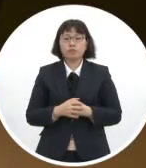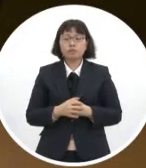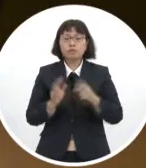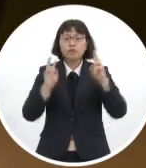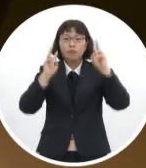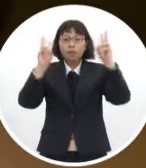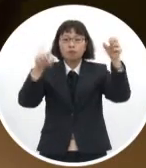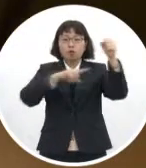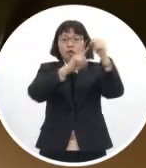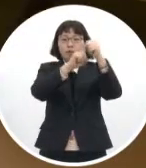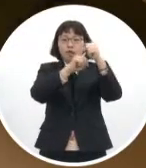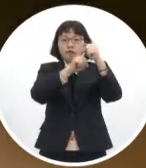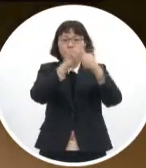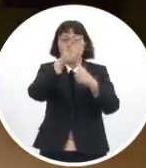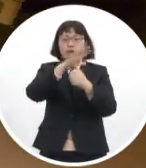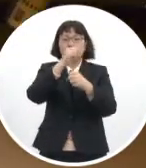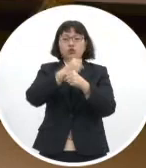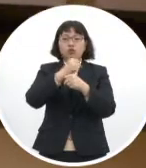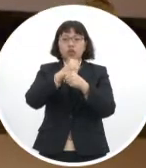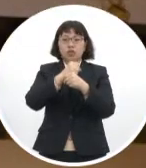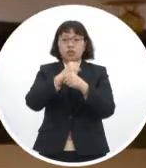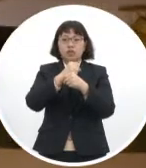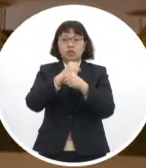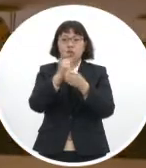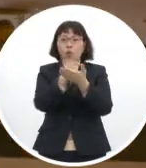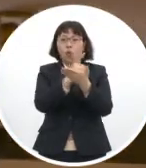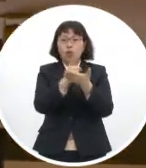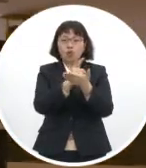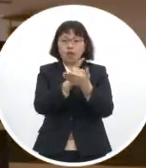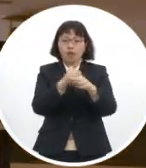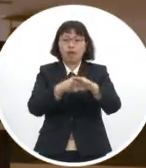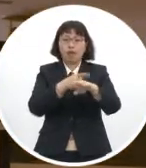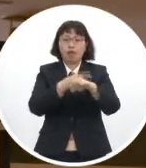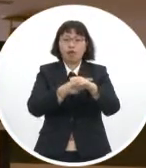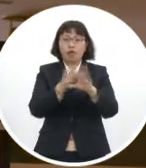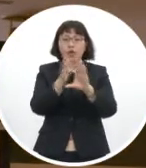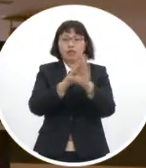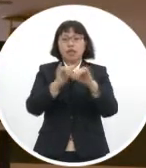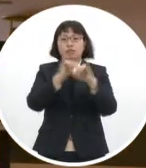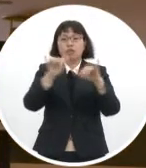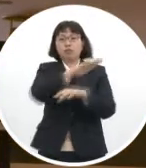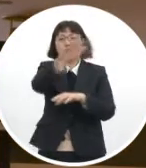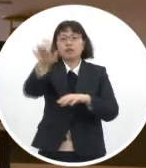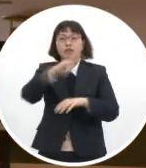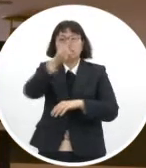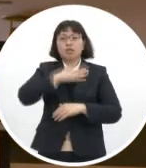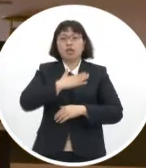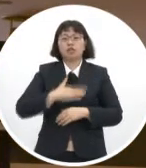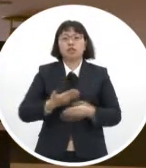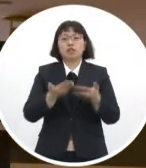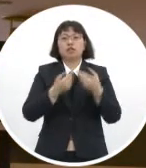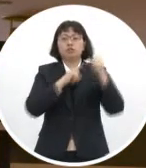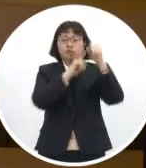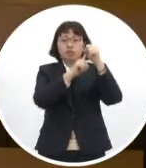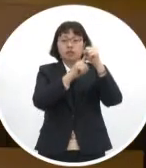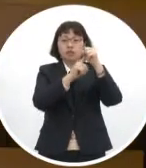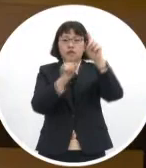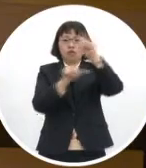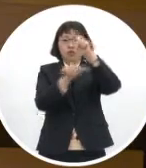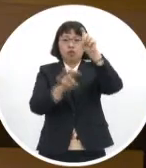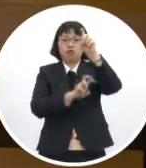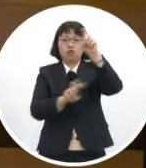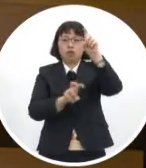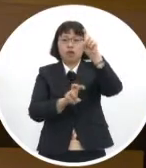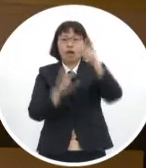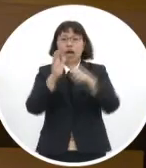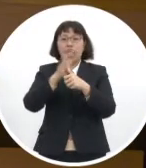ビジョンが目指す愛知づくりの方向性を県民の皆様に理解していただくため、10月20日愛知